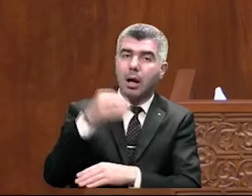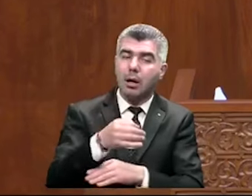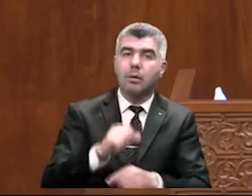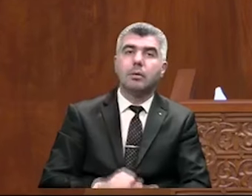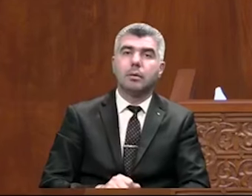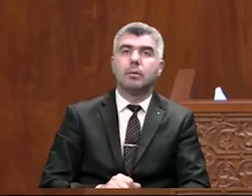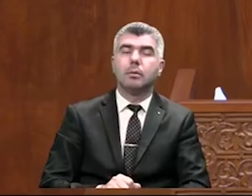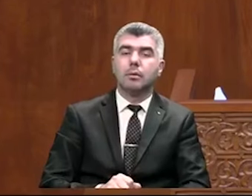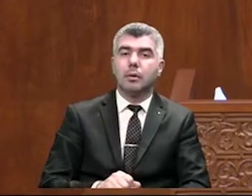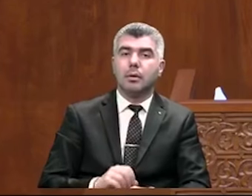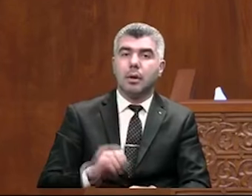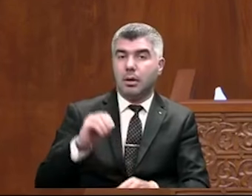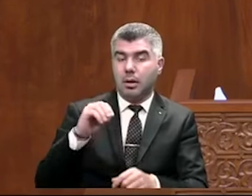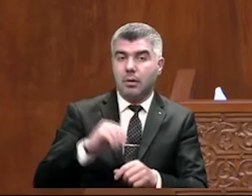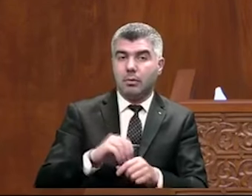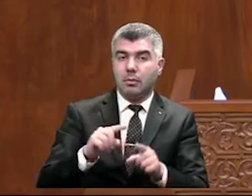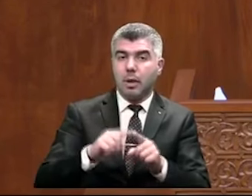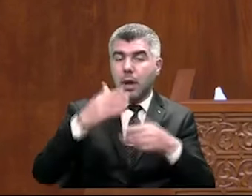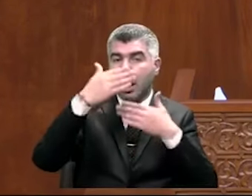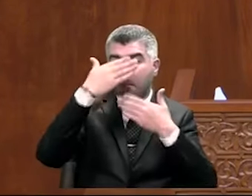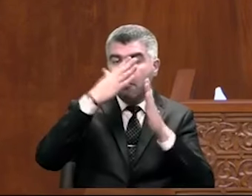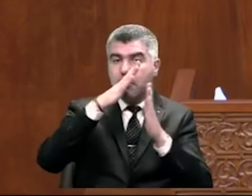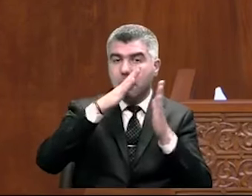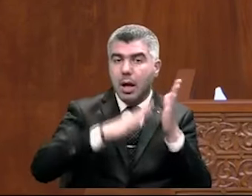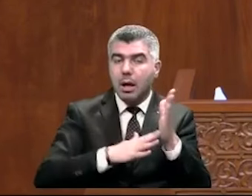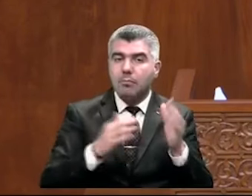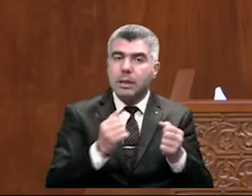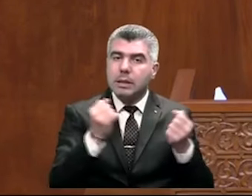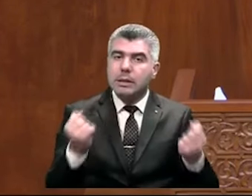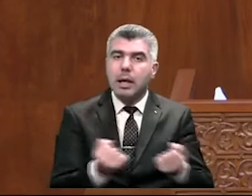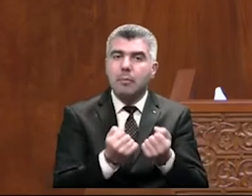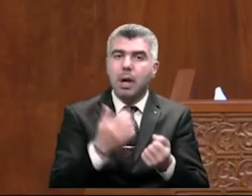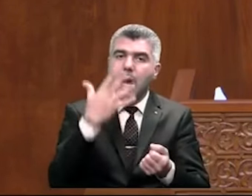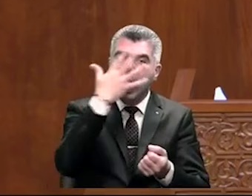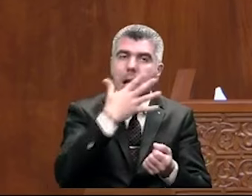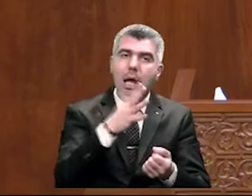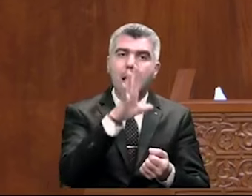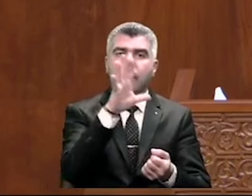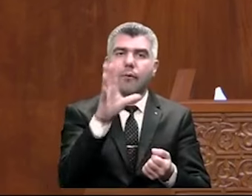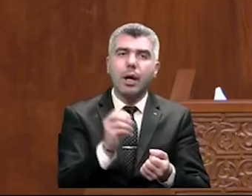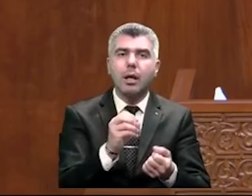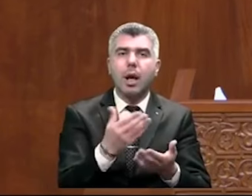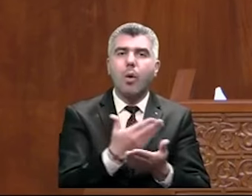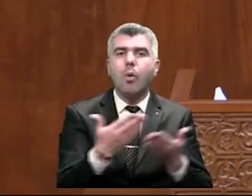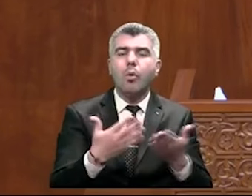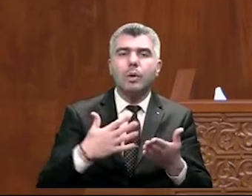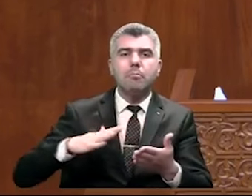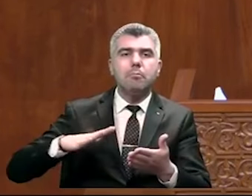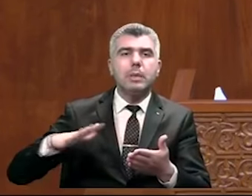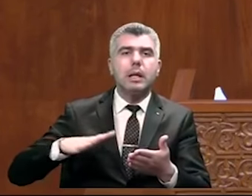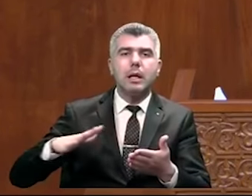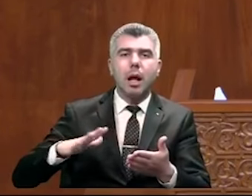نجعل من هذا من بلادنا قطب كذلك للتنميه بالنسبه لافريقيا ككل وكذلك مدن الساحل اللي غ